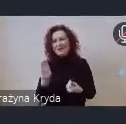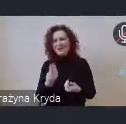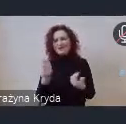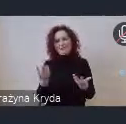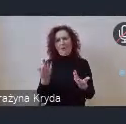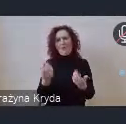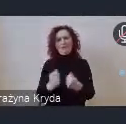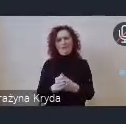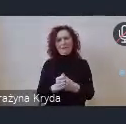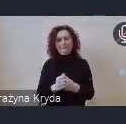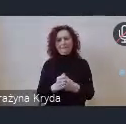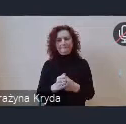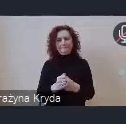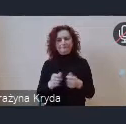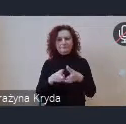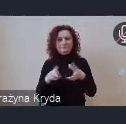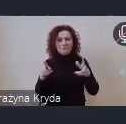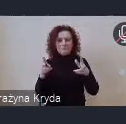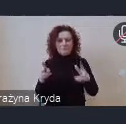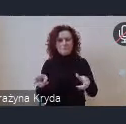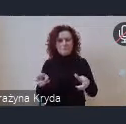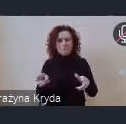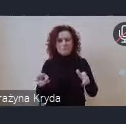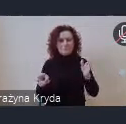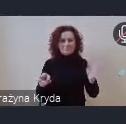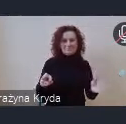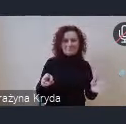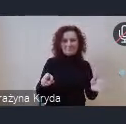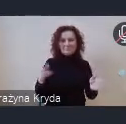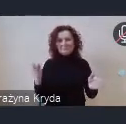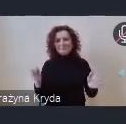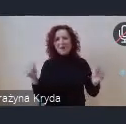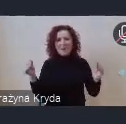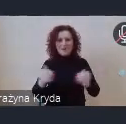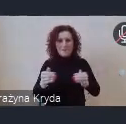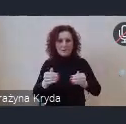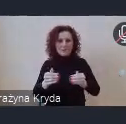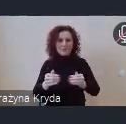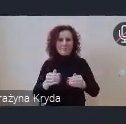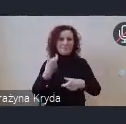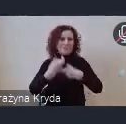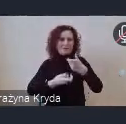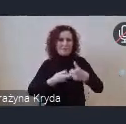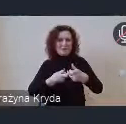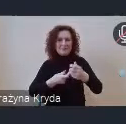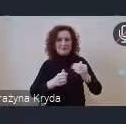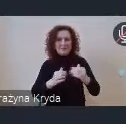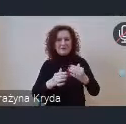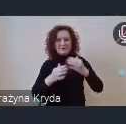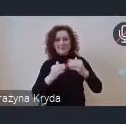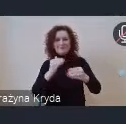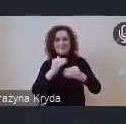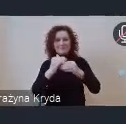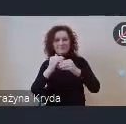między tymi drzwiami i tymi drzwiami tutaj pewnie można by było wcisnąć jakiś rodzaj pochylni być może cały ten korytarz po